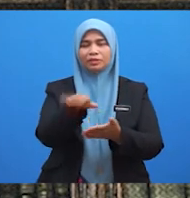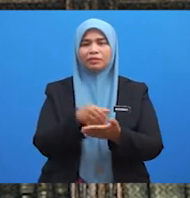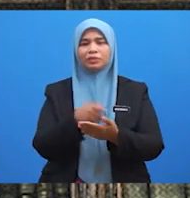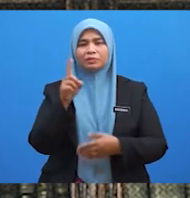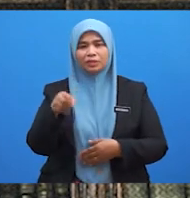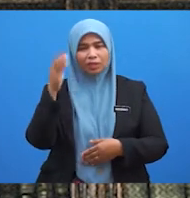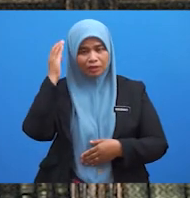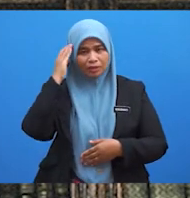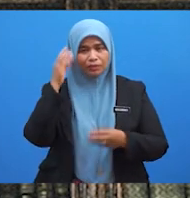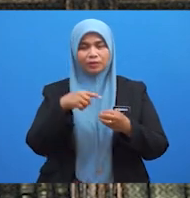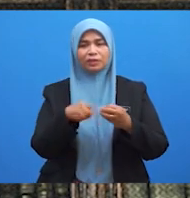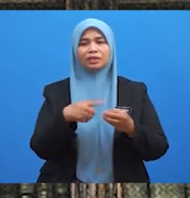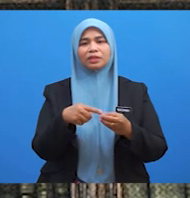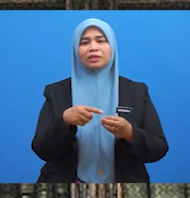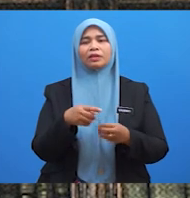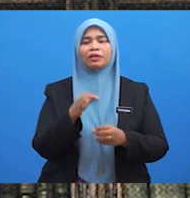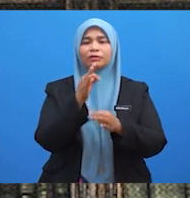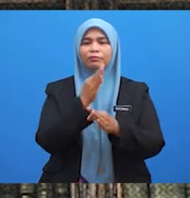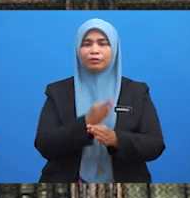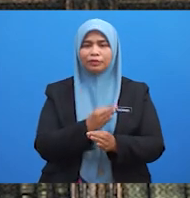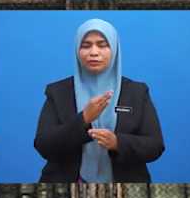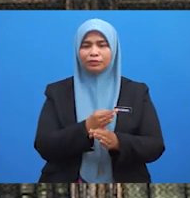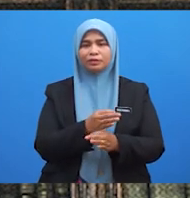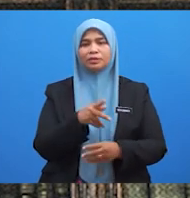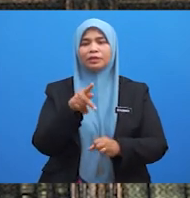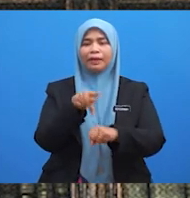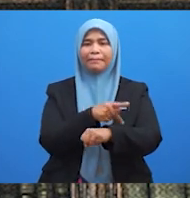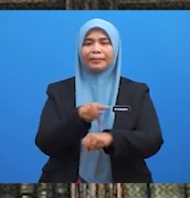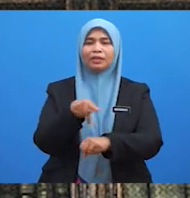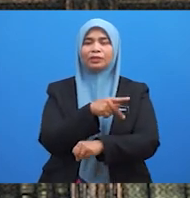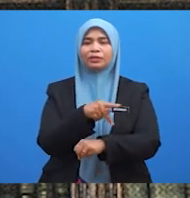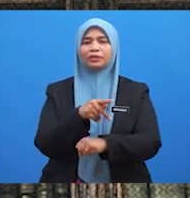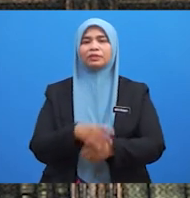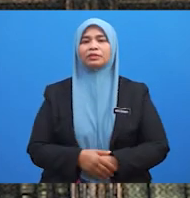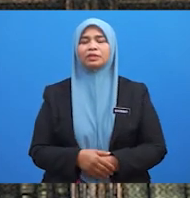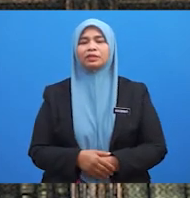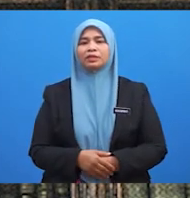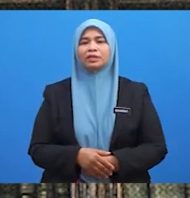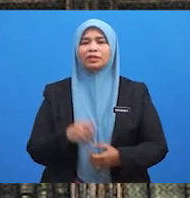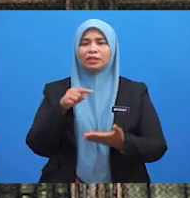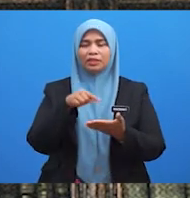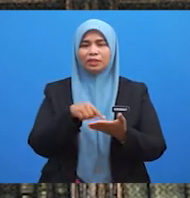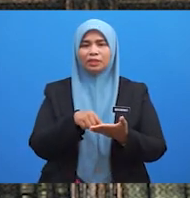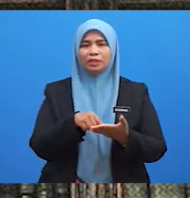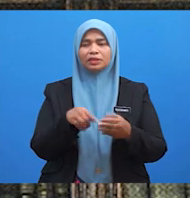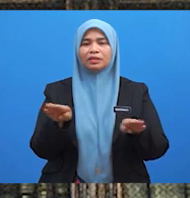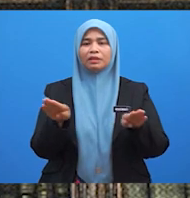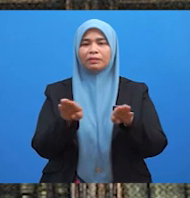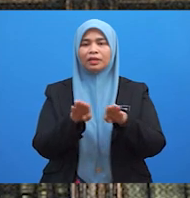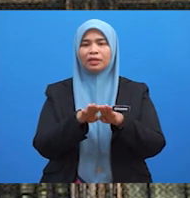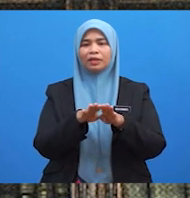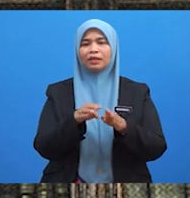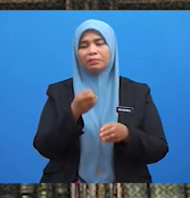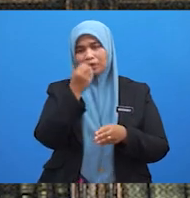tahu berkaitan fungsi-fungsi pantun. Hal ini adalah sebagai